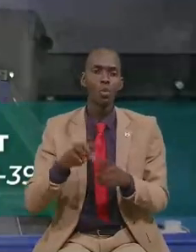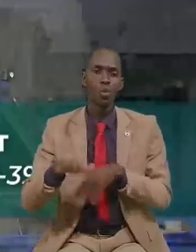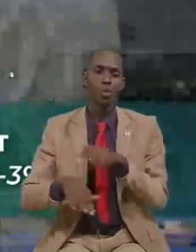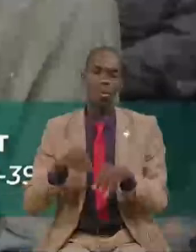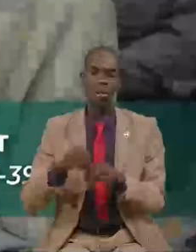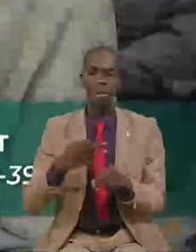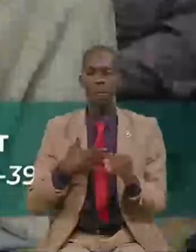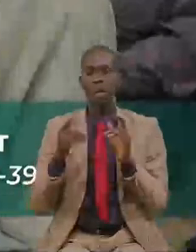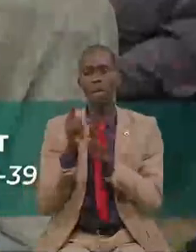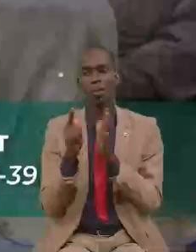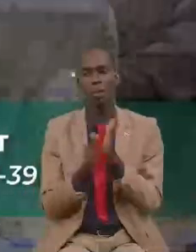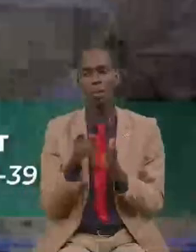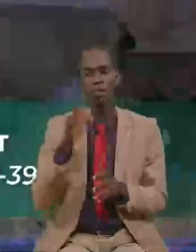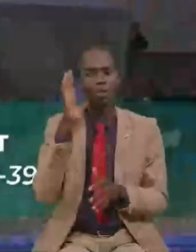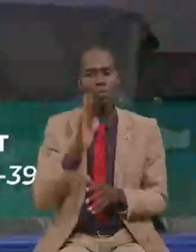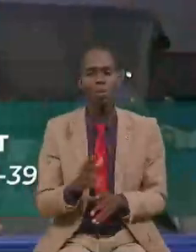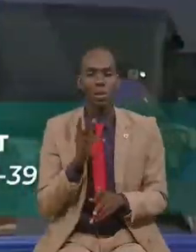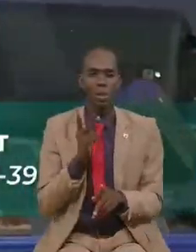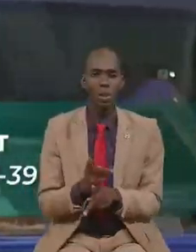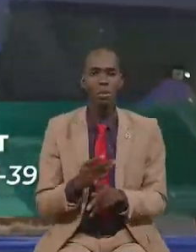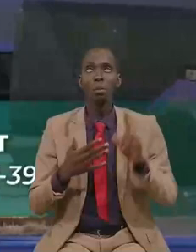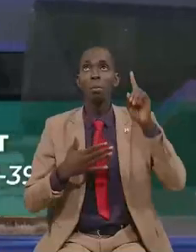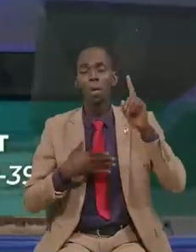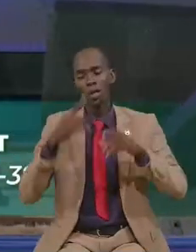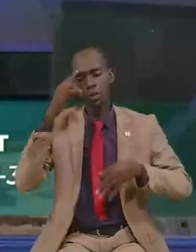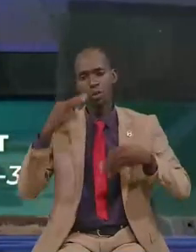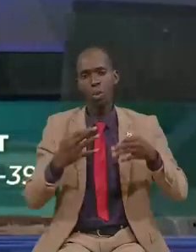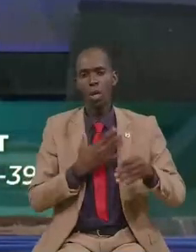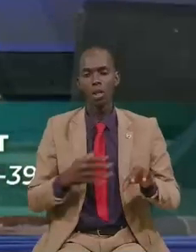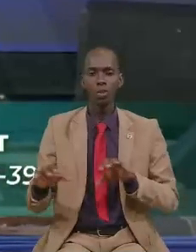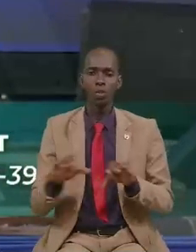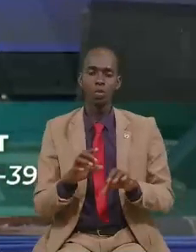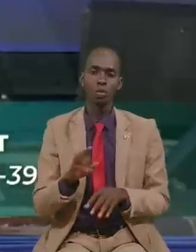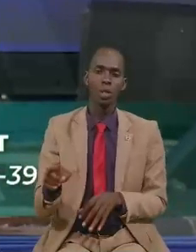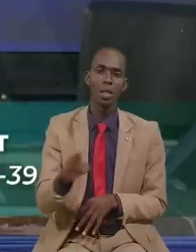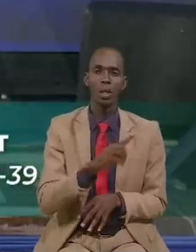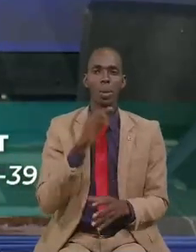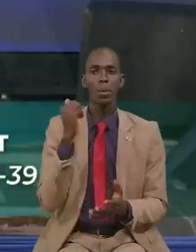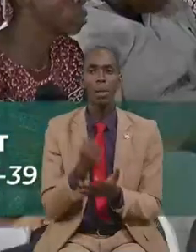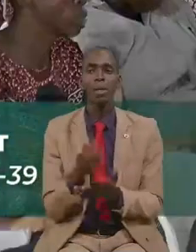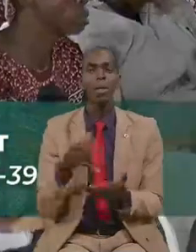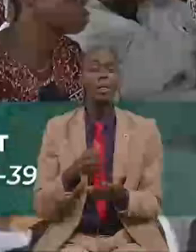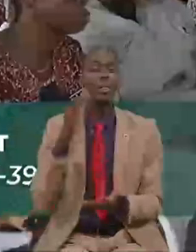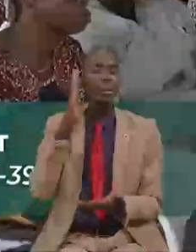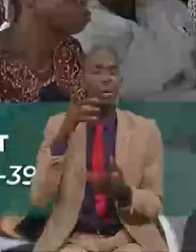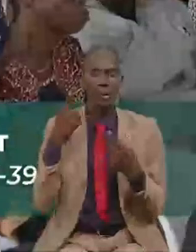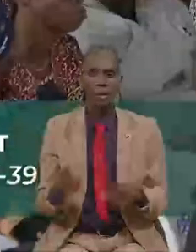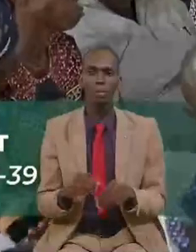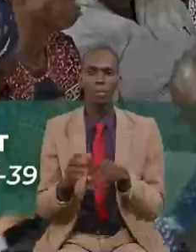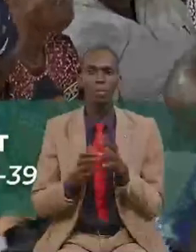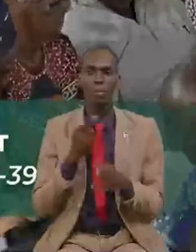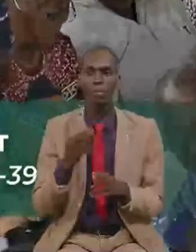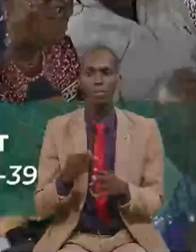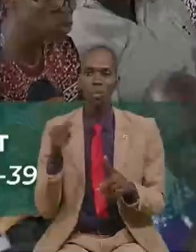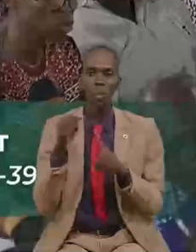et pratiquiez mes lois. Amen. Ça va t'arriver. Troisième